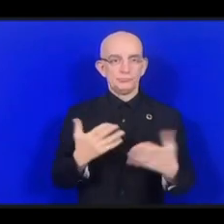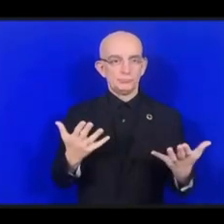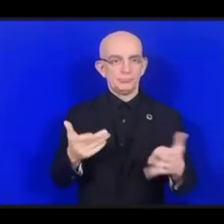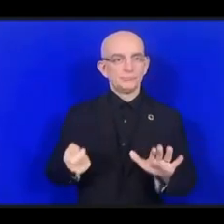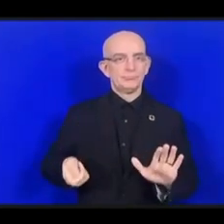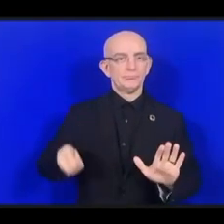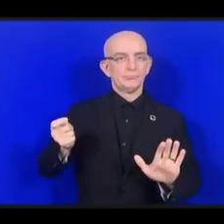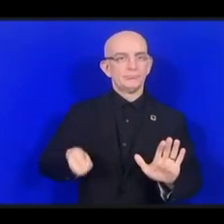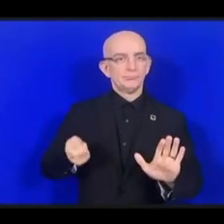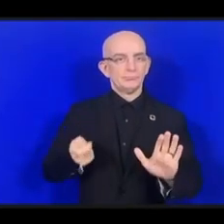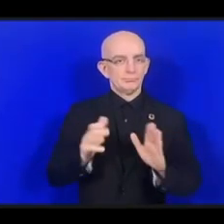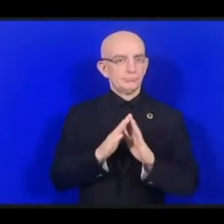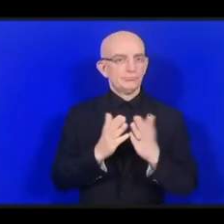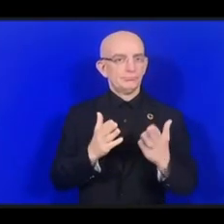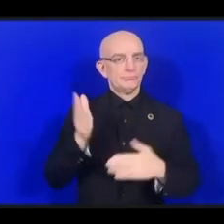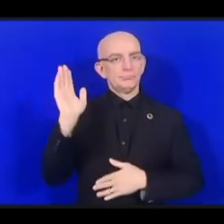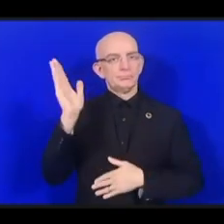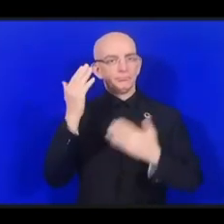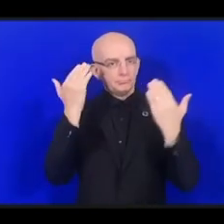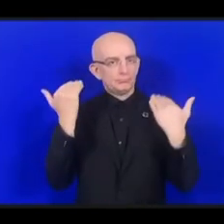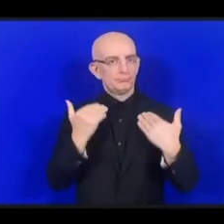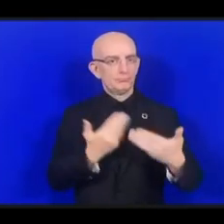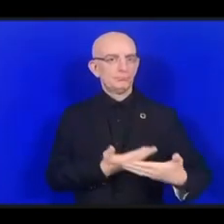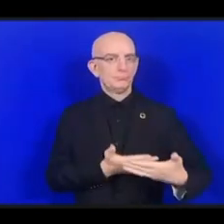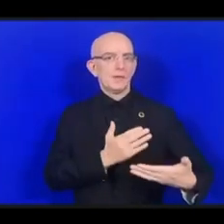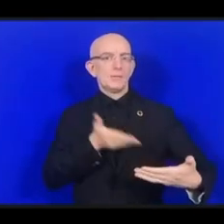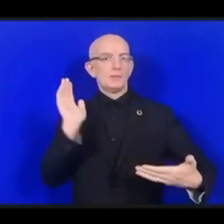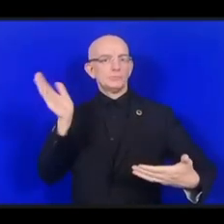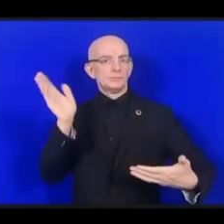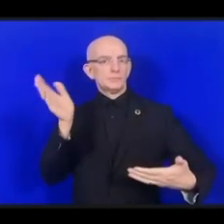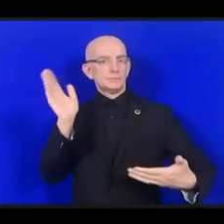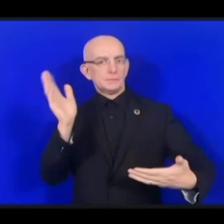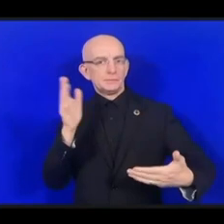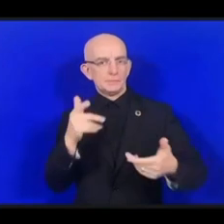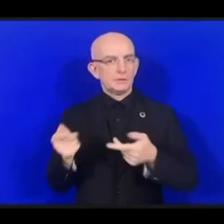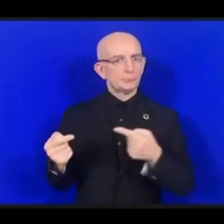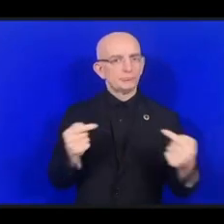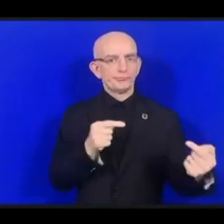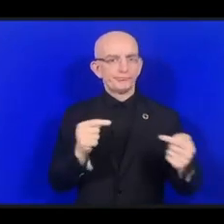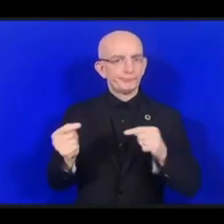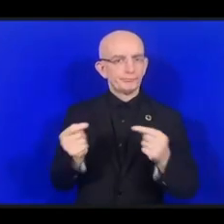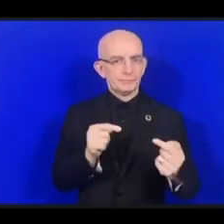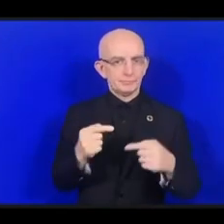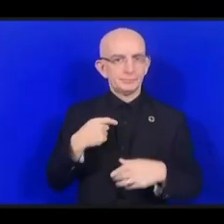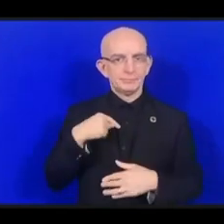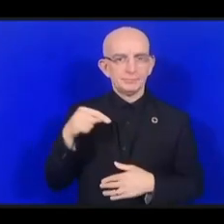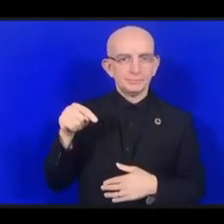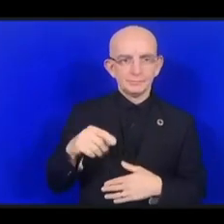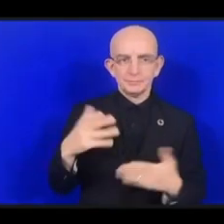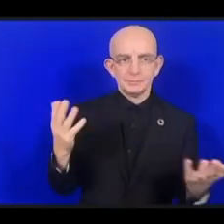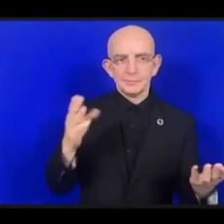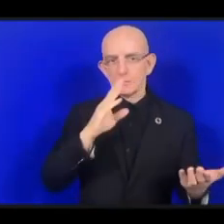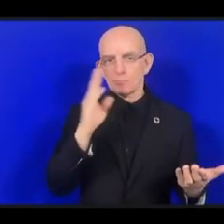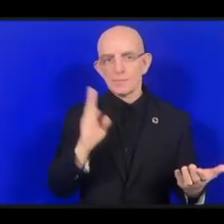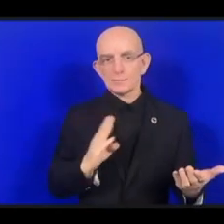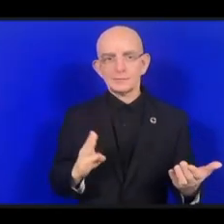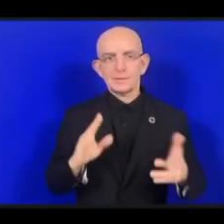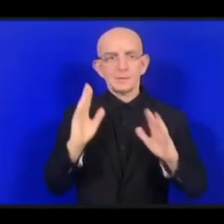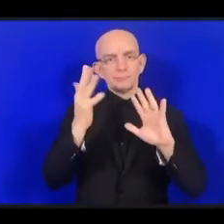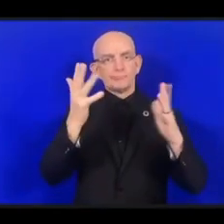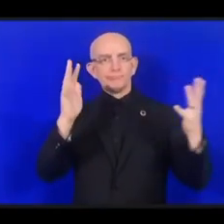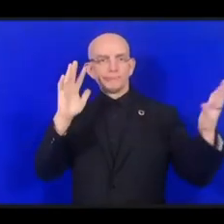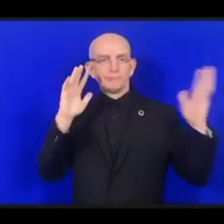Brésil sans eux je ne serais pas en mesure de participer à ce forum ainsi je voudrais